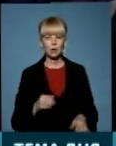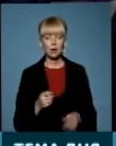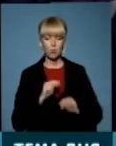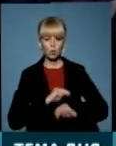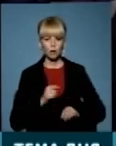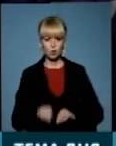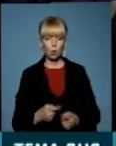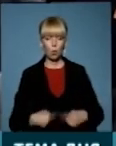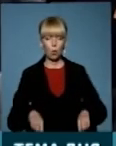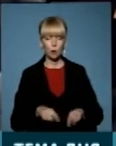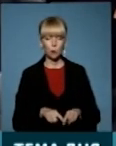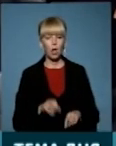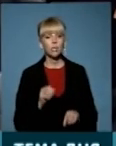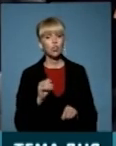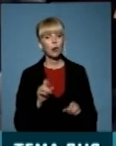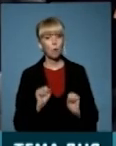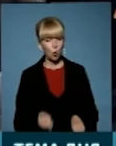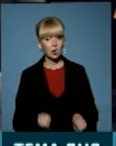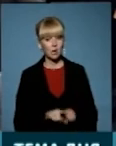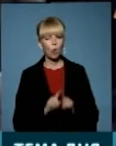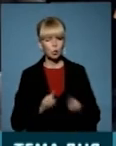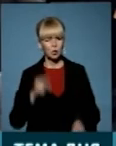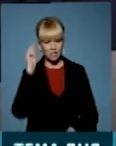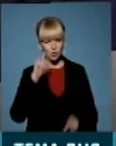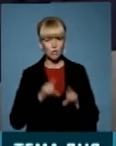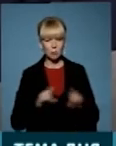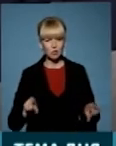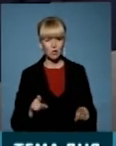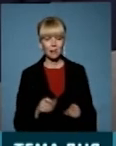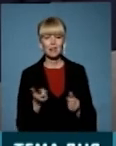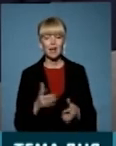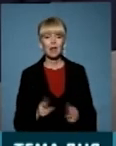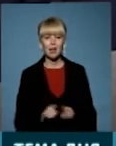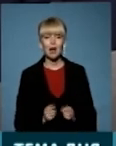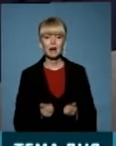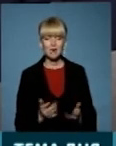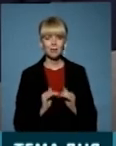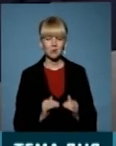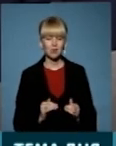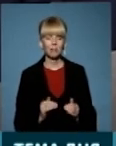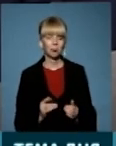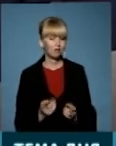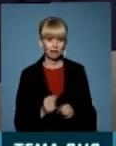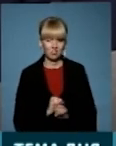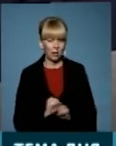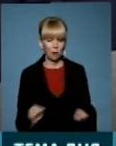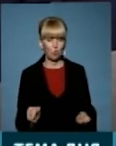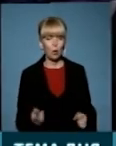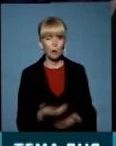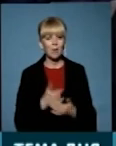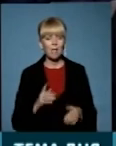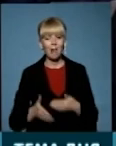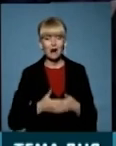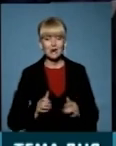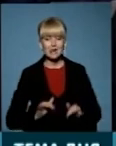функціонування цього об'єкта. Але чи можна так, особливо в навчальному закладі, де така кількість дітей? Ну, звичайно, не можна. Тому ми як